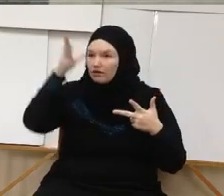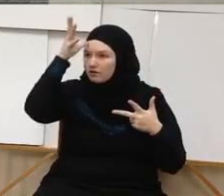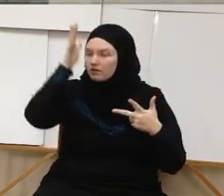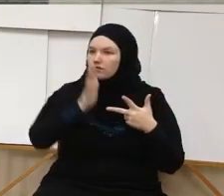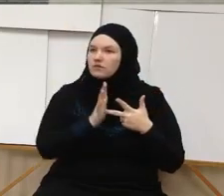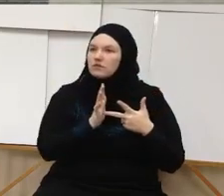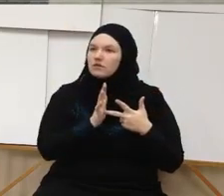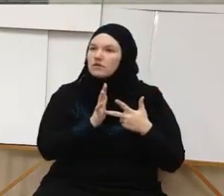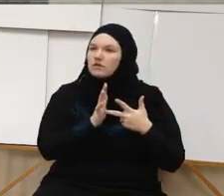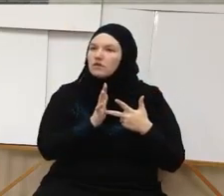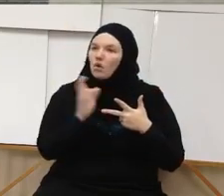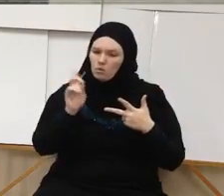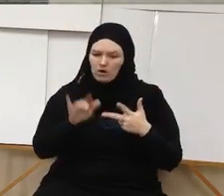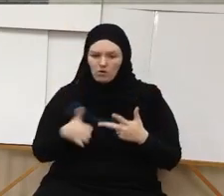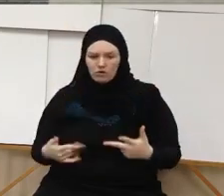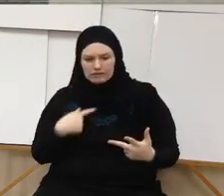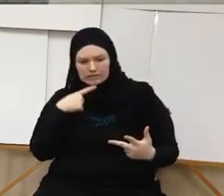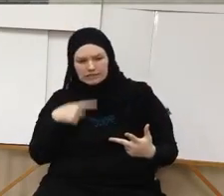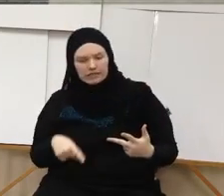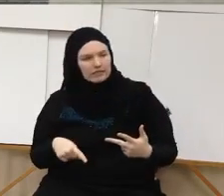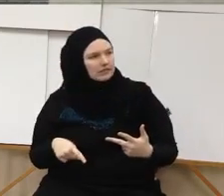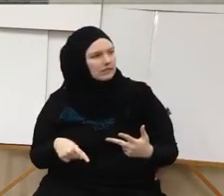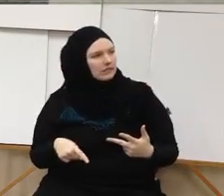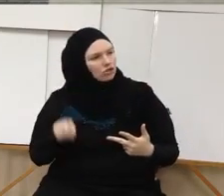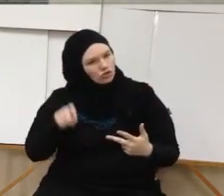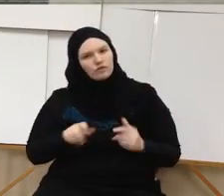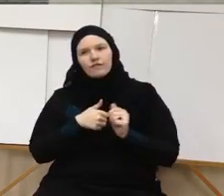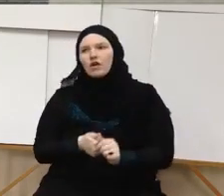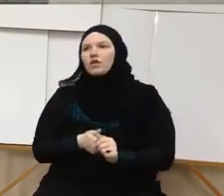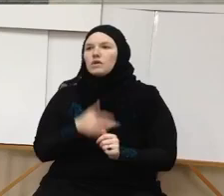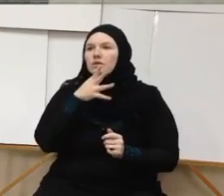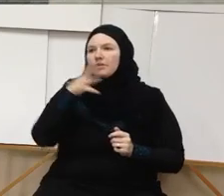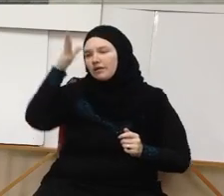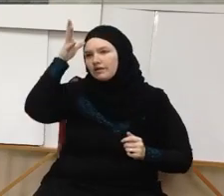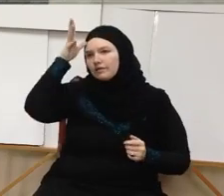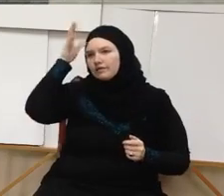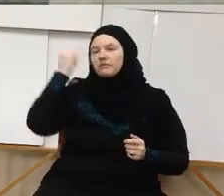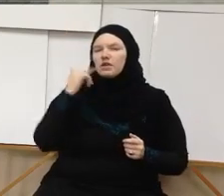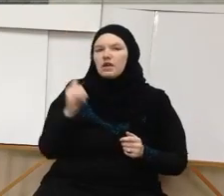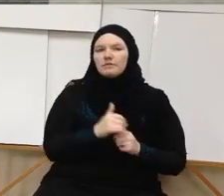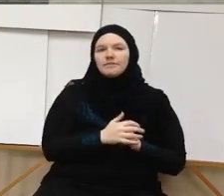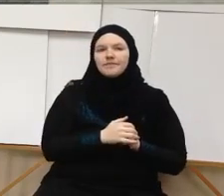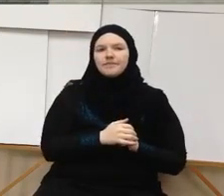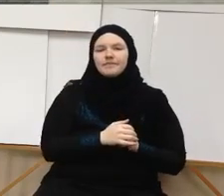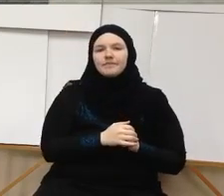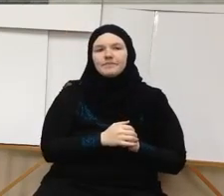وَإِن جَاهَدَاكَ عَلَىٰ أَن تُشْرِكَ بِي مَا لَيْسَ لَكَ بِهِ عِلْمٍ فَلَا تُطِعْهُمَا.